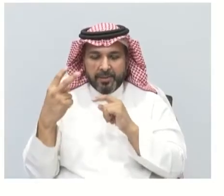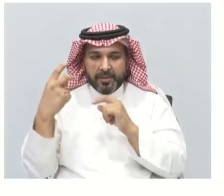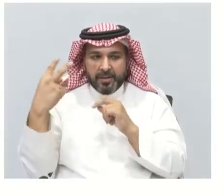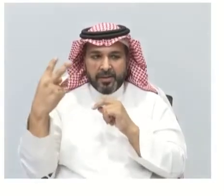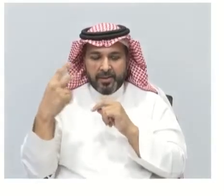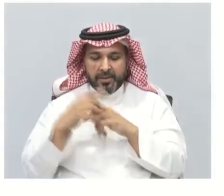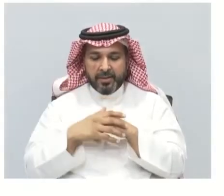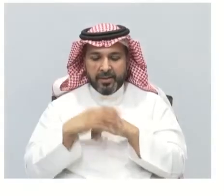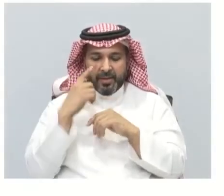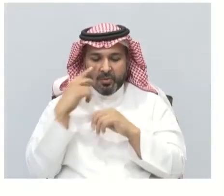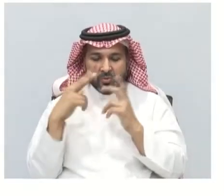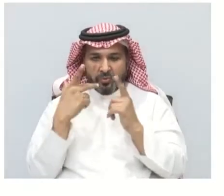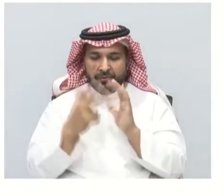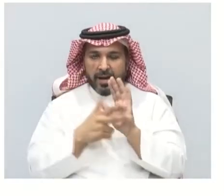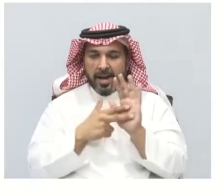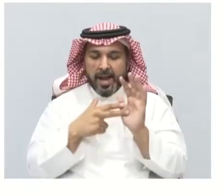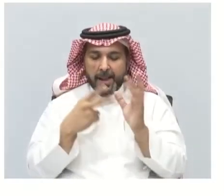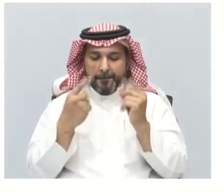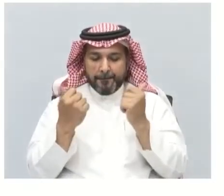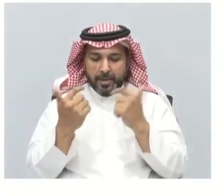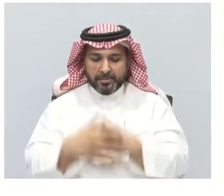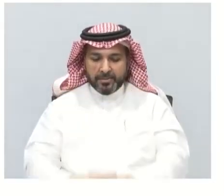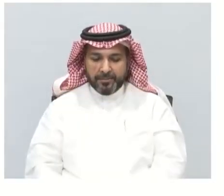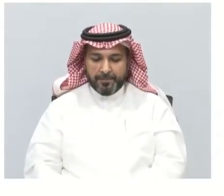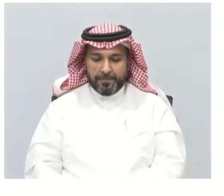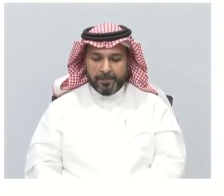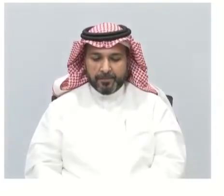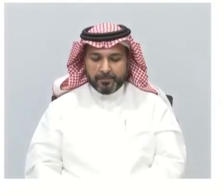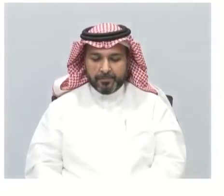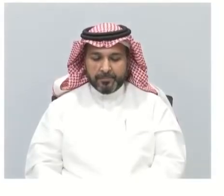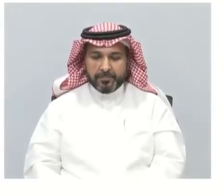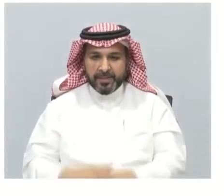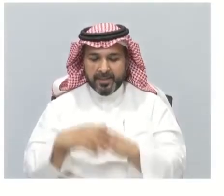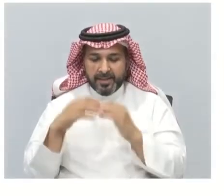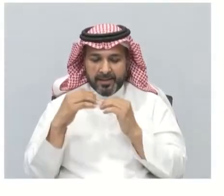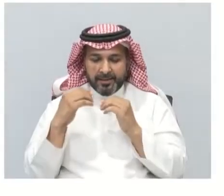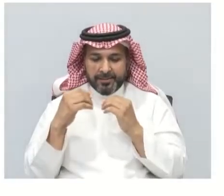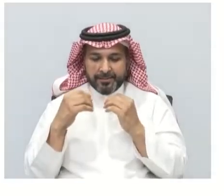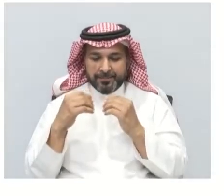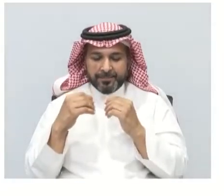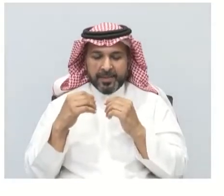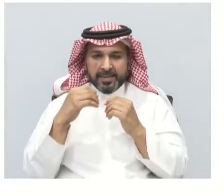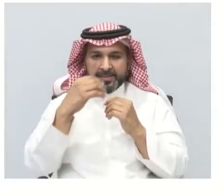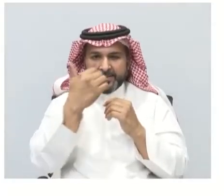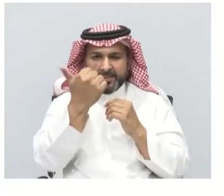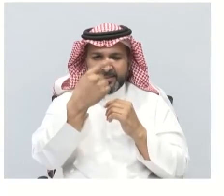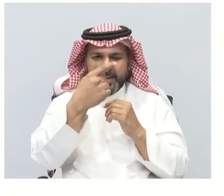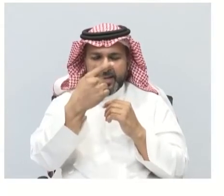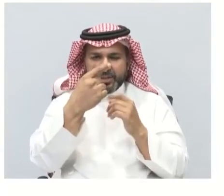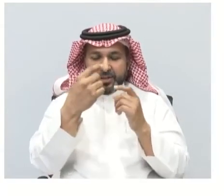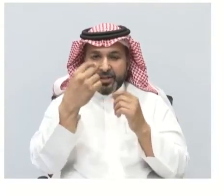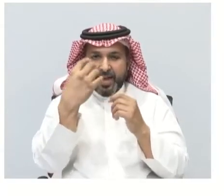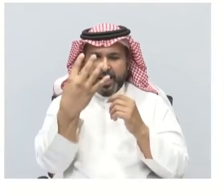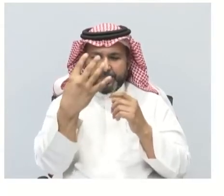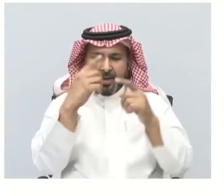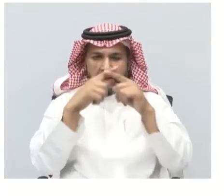تربيع بسالب ا س4 تربيع بكم ب 16 وسالب ا تربيع ايضا ب 16 16 + 16